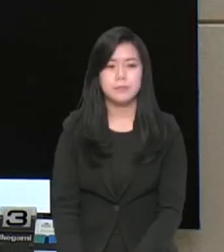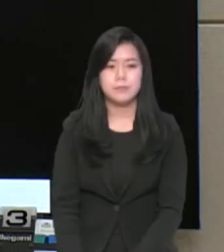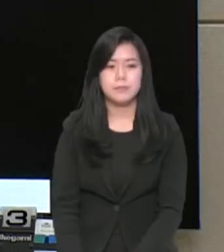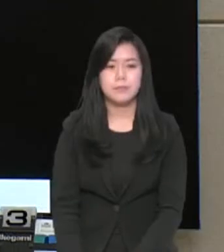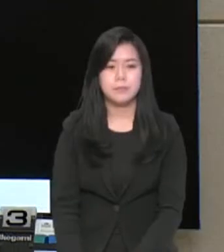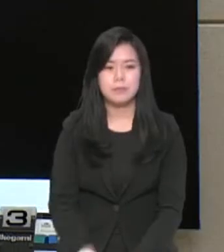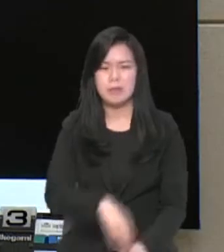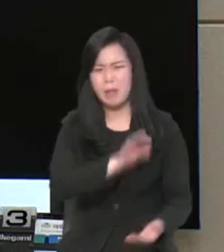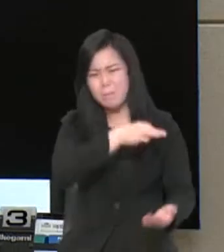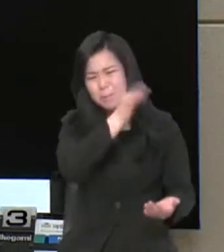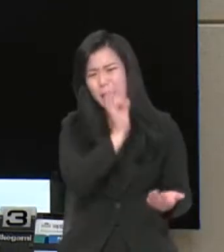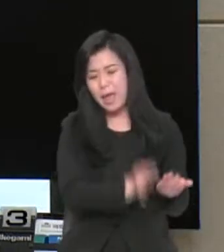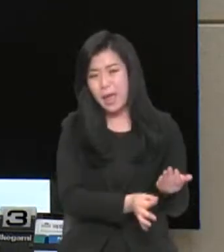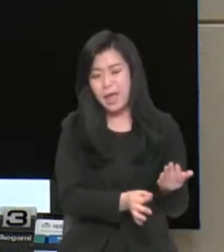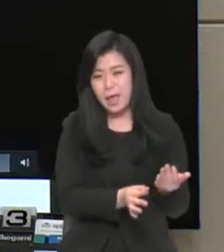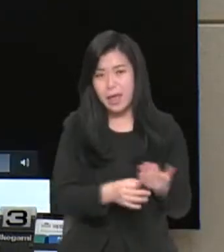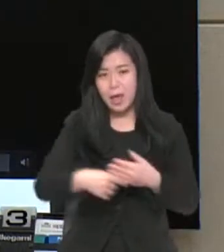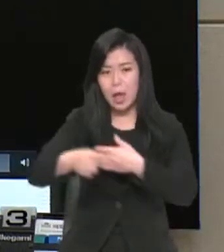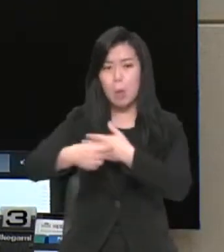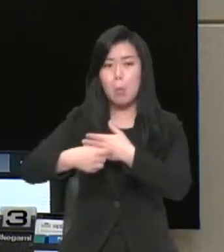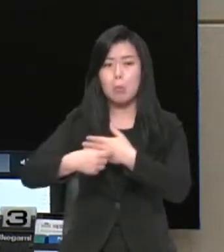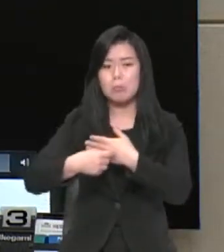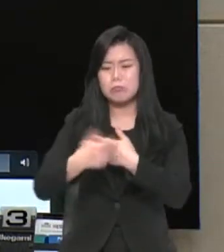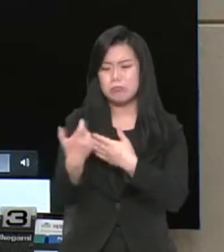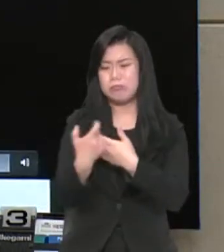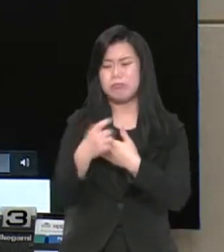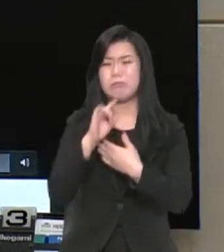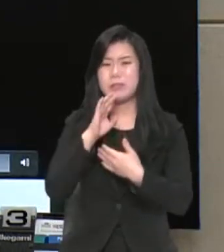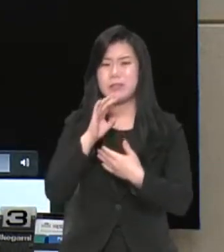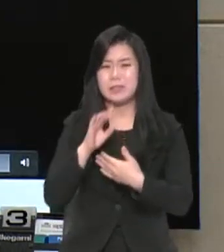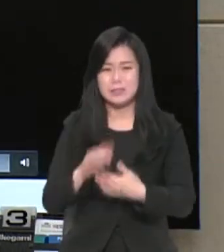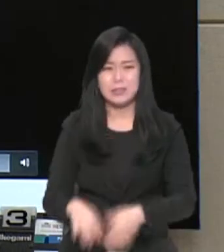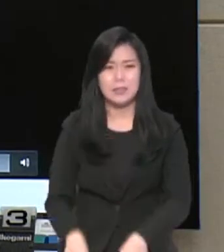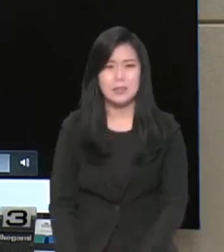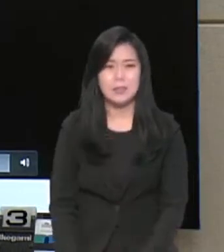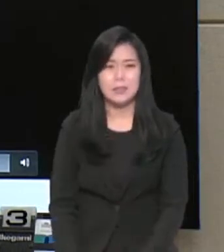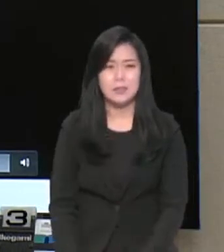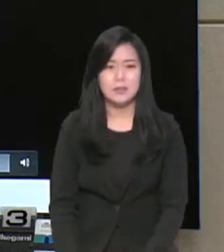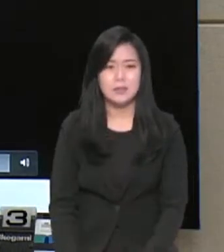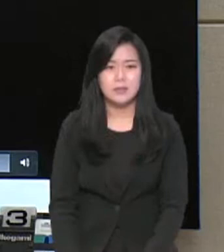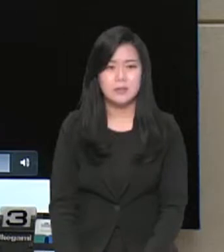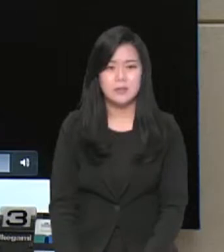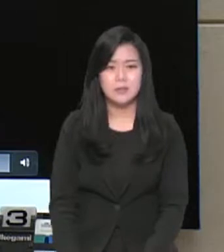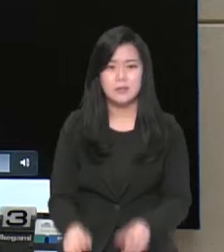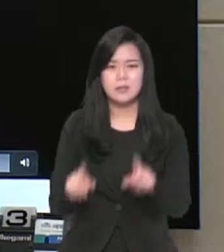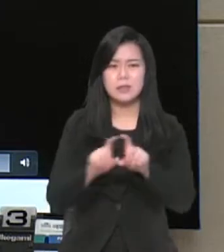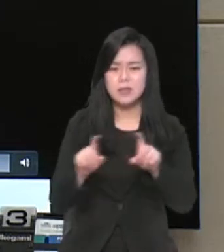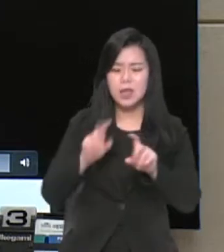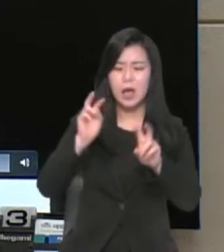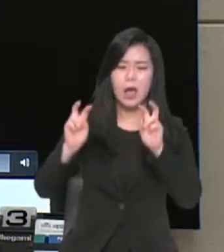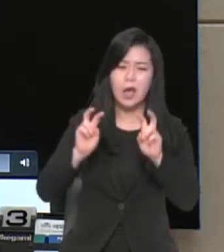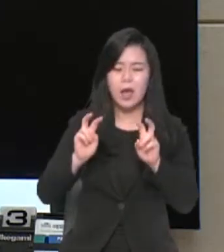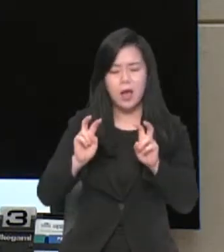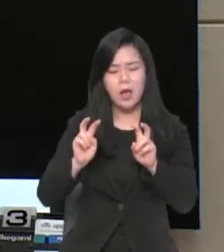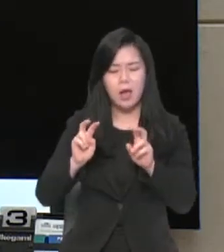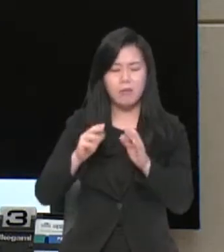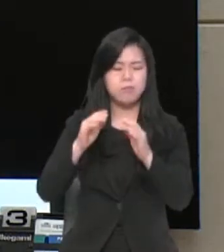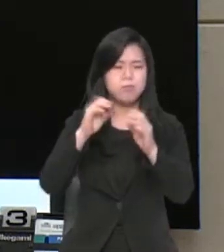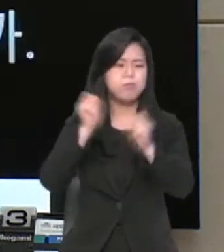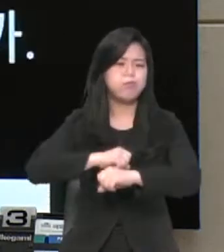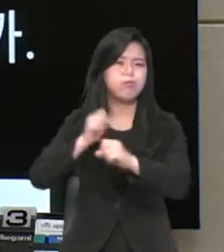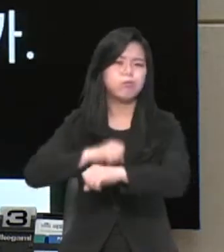그러니까 훨씬 단가가 엄청 싸니까 뭐 봉제해봐야 60, 70원밖에 안 하잖아. 그러니까 일반 업체들이 죽어나가는 거야,